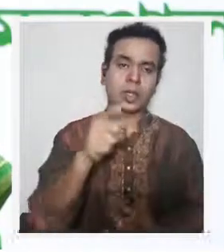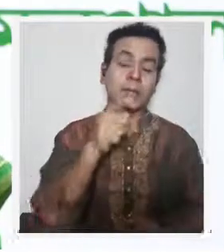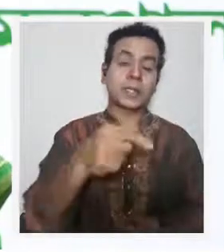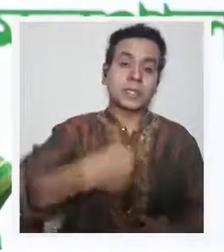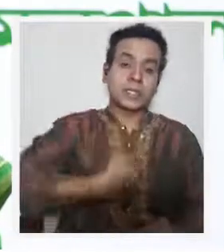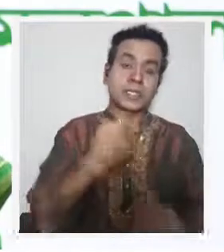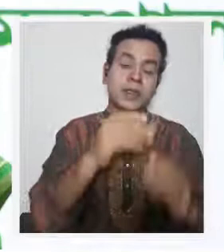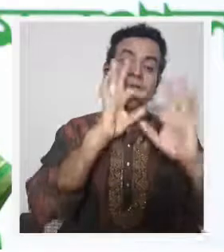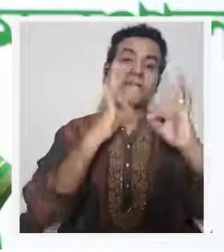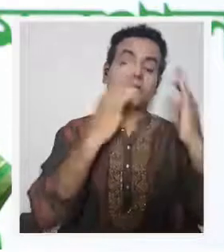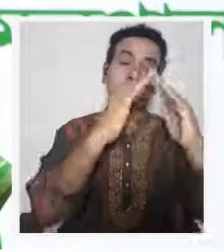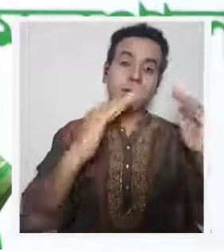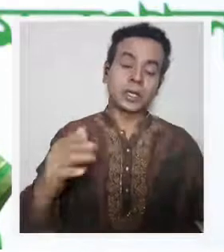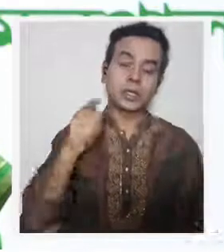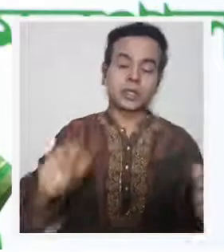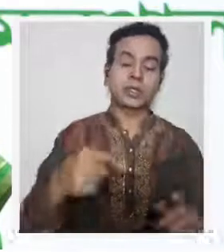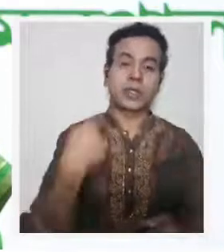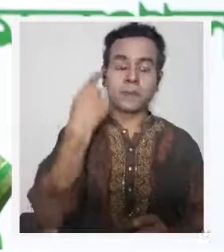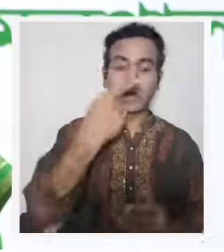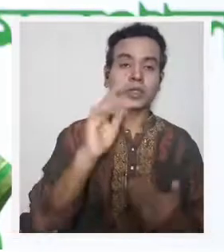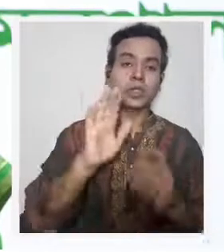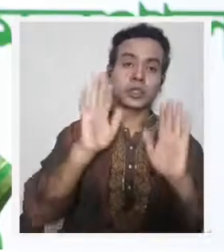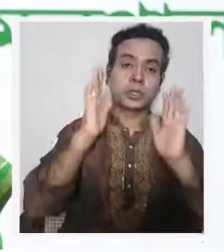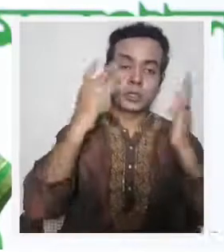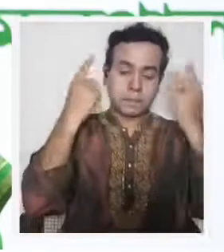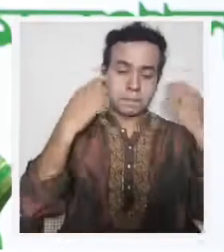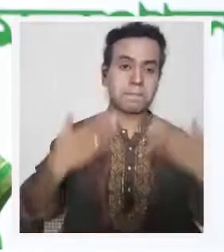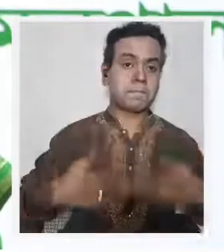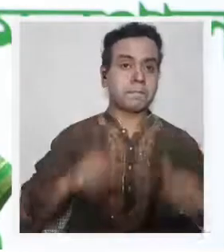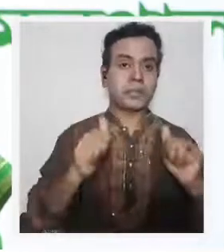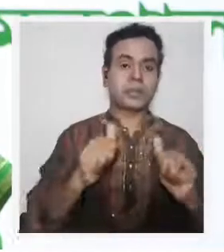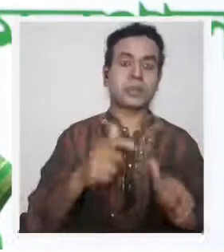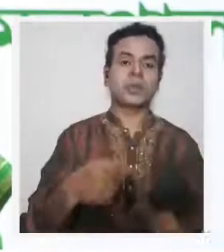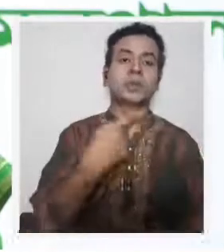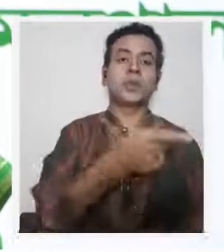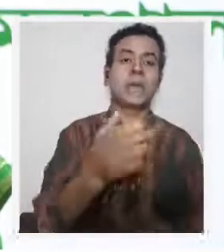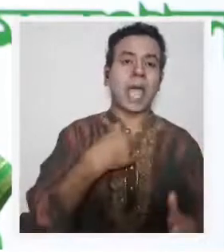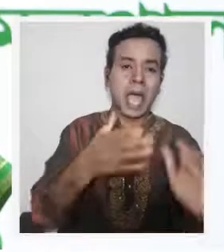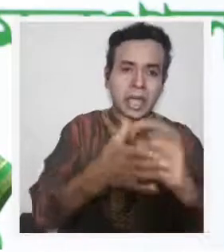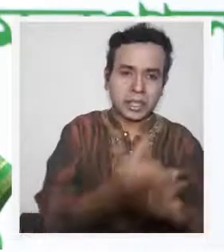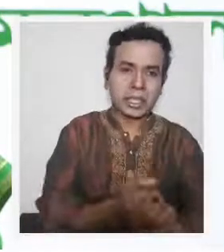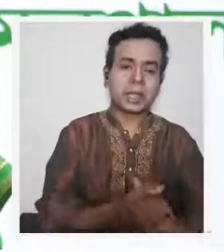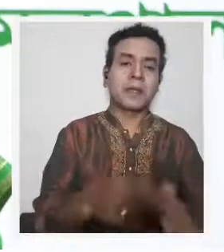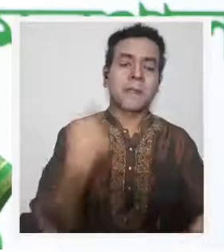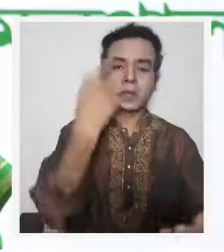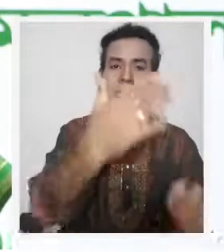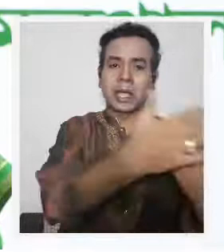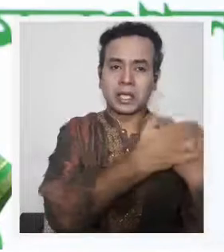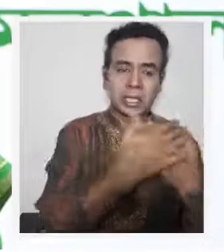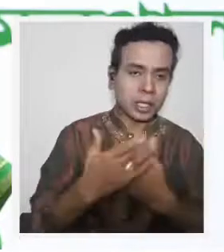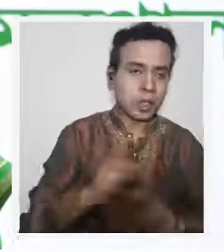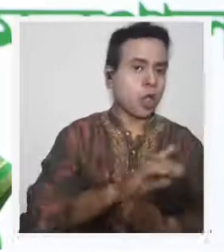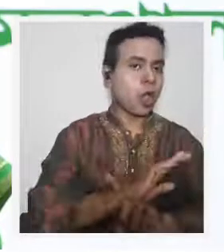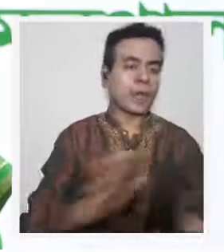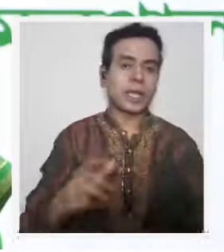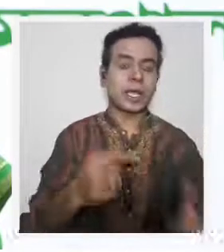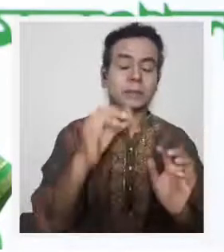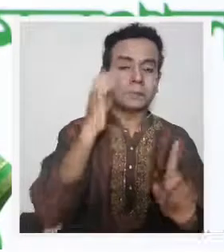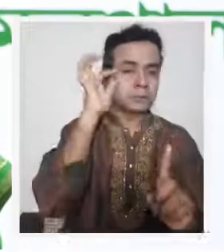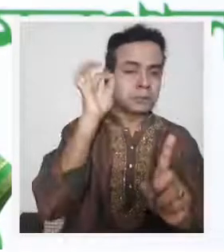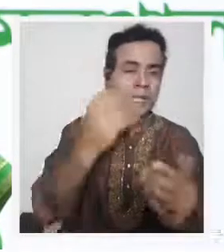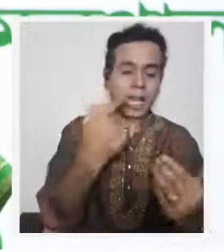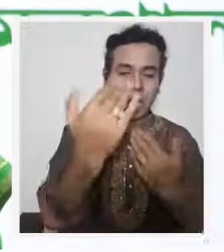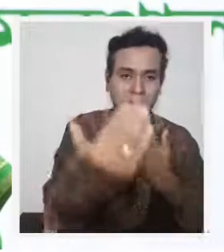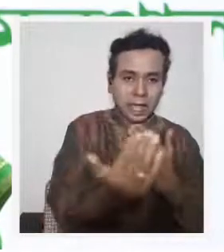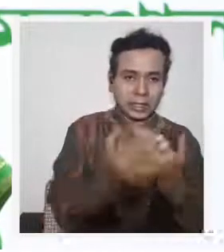গেছেন তাদের কাছে অনুরোধ, আপনারা আপনার পরিবারকে সুস্থ রাখবেন, আপনার এলাকাকে সুস্থ রাখার চেষ্টা করবেন। আপনারা অহেতুক